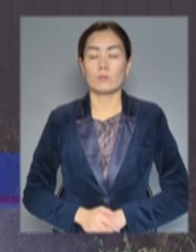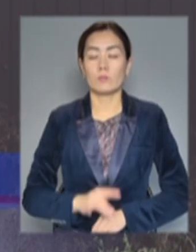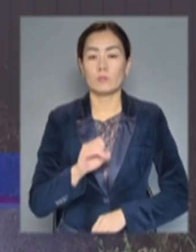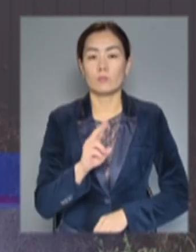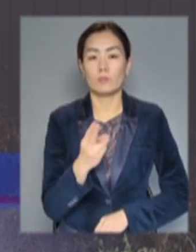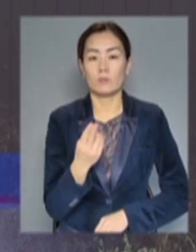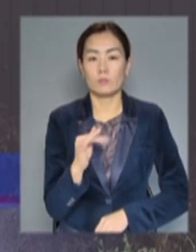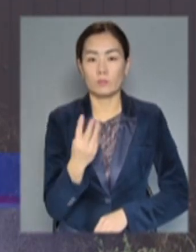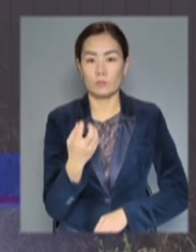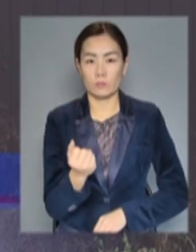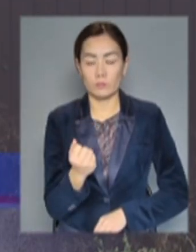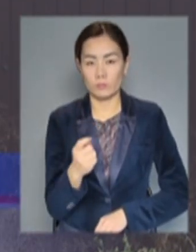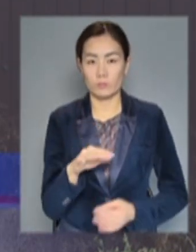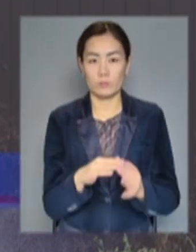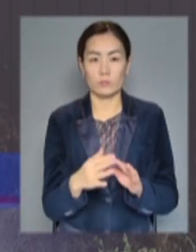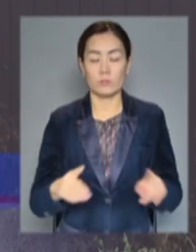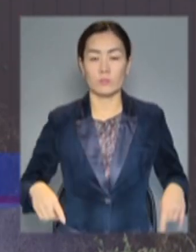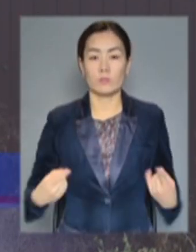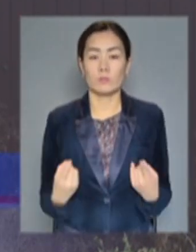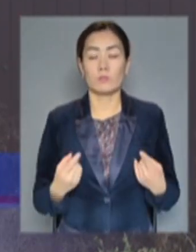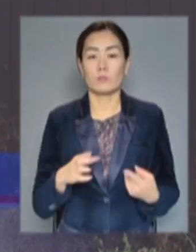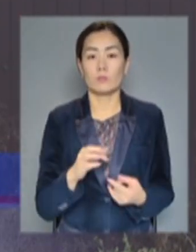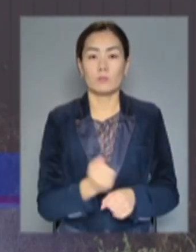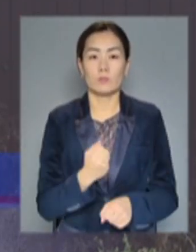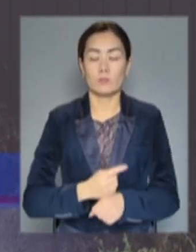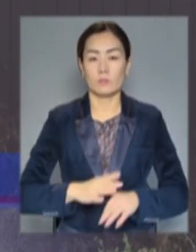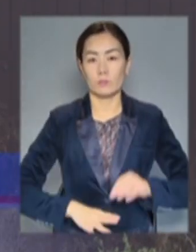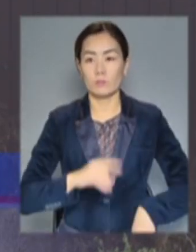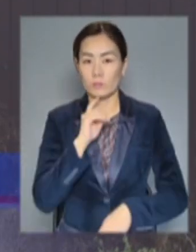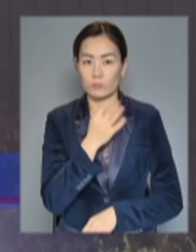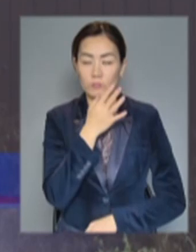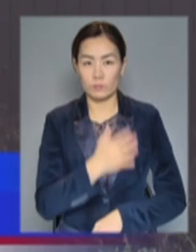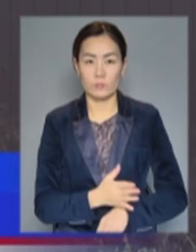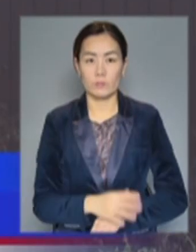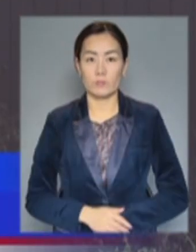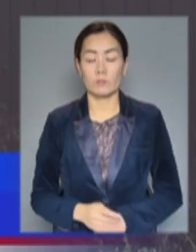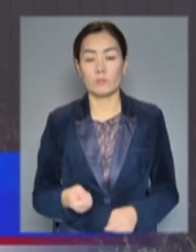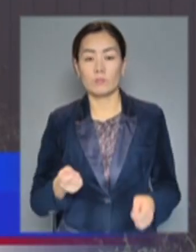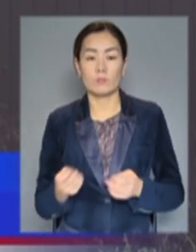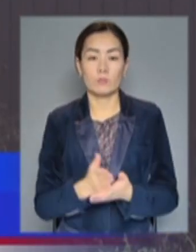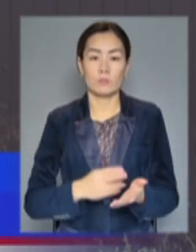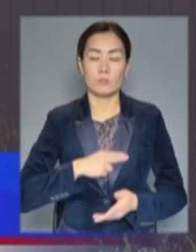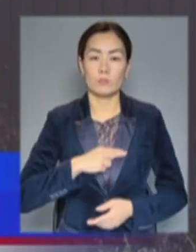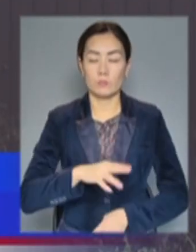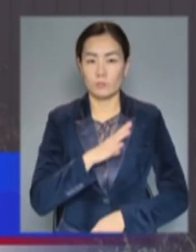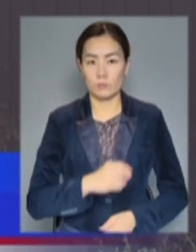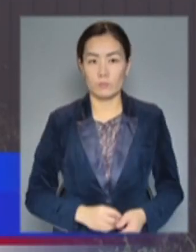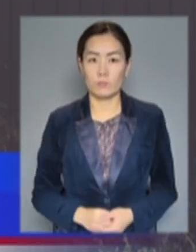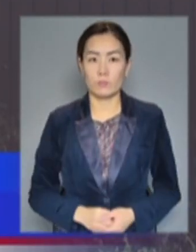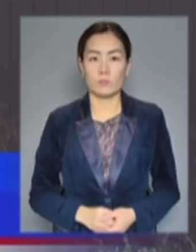ауылында Таман Бұқаш атамыз сияқты кәнігі балықшы болған, қиын қыстау заманда ел басқарған, елінің